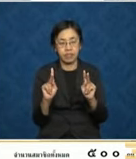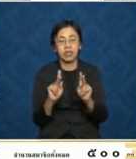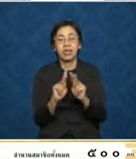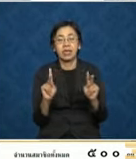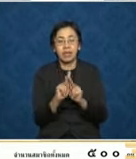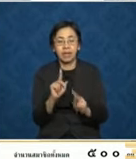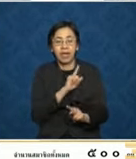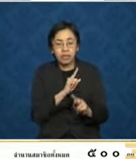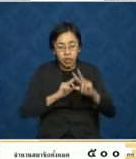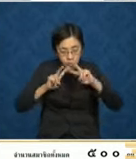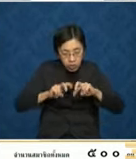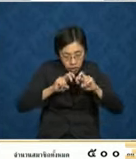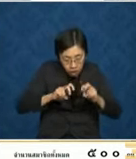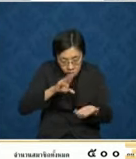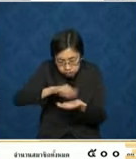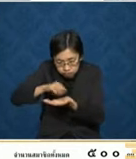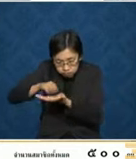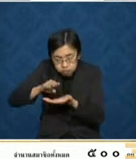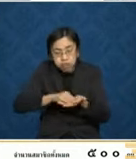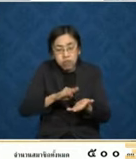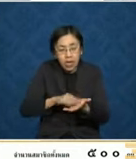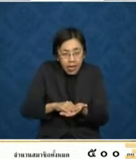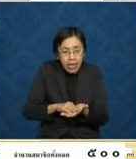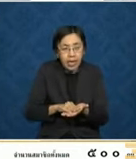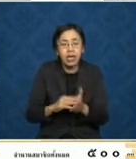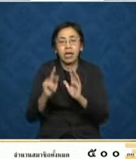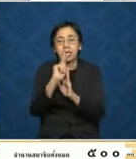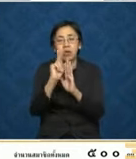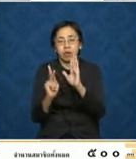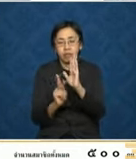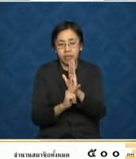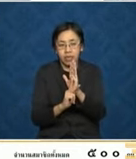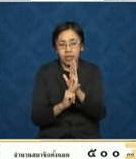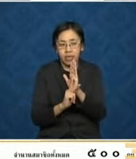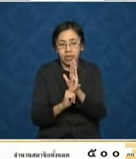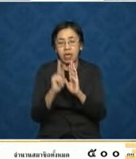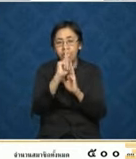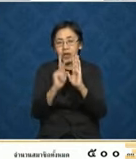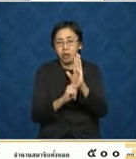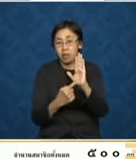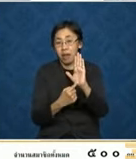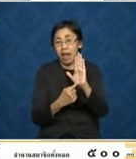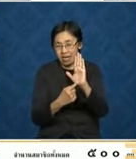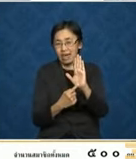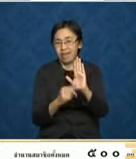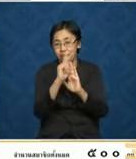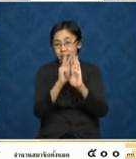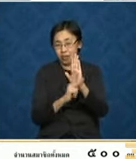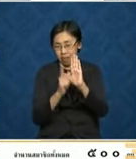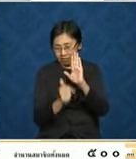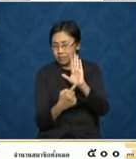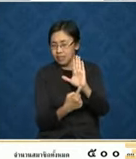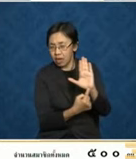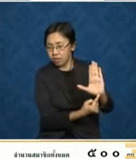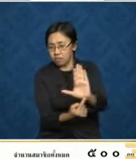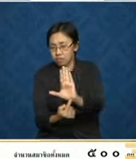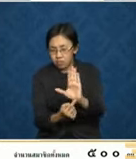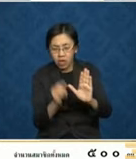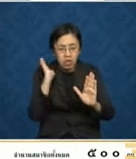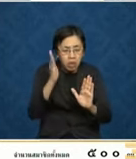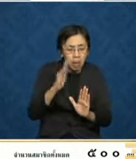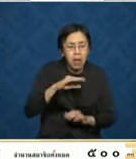จะทำการศึกษาถึงเรื่องถึงการมีกฎหมายกลางใ ให้มีกฎหมายกลางมาบังคับใช้ในการจัดการข